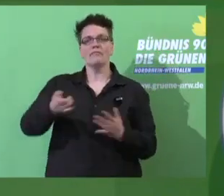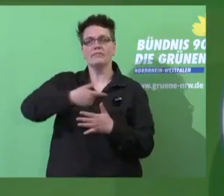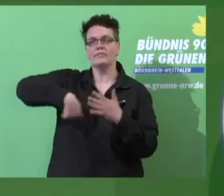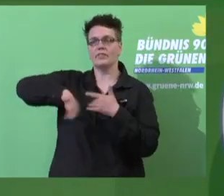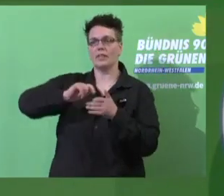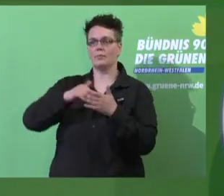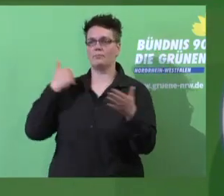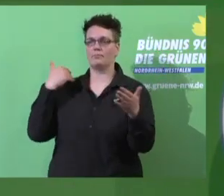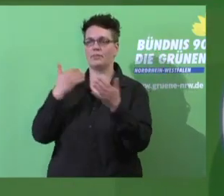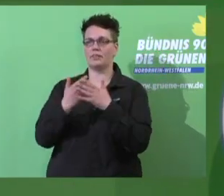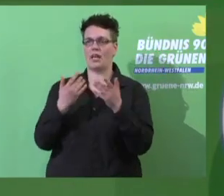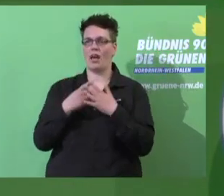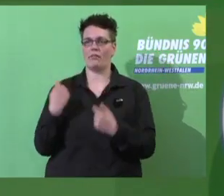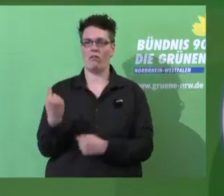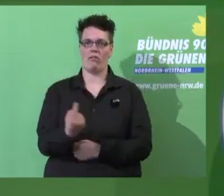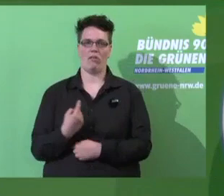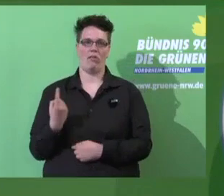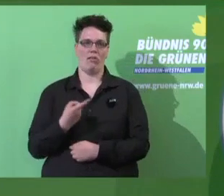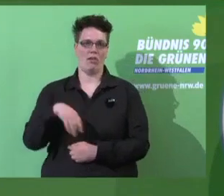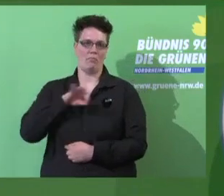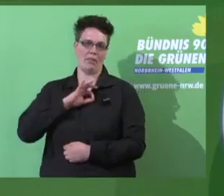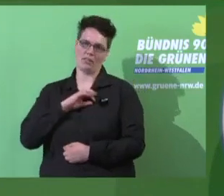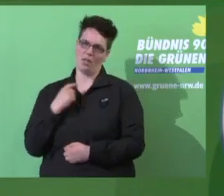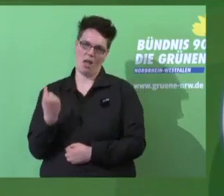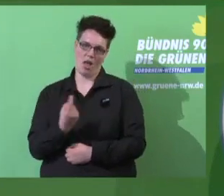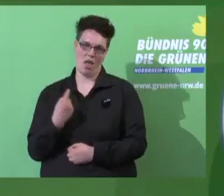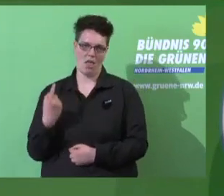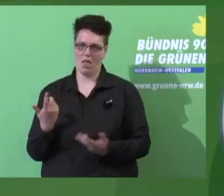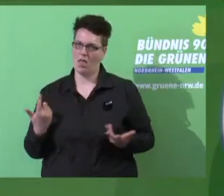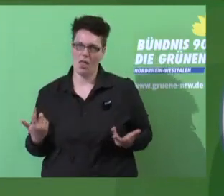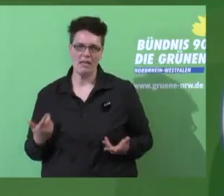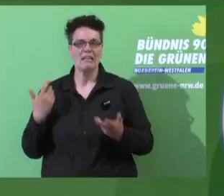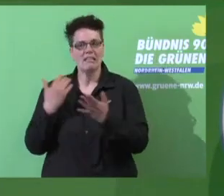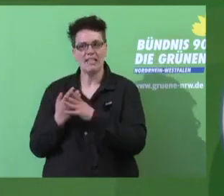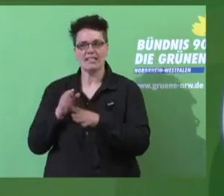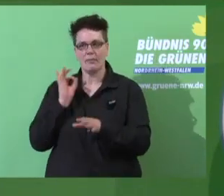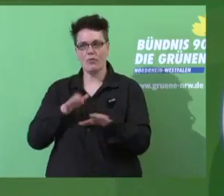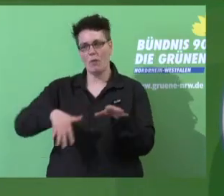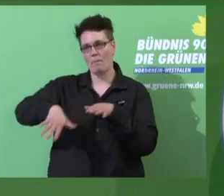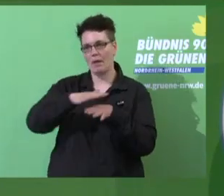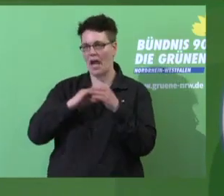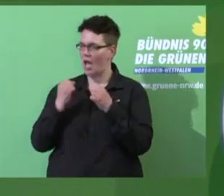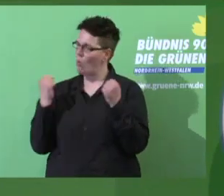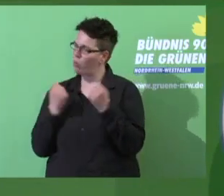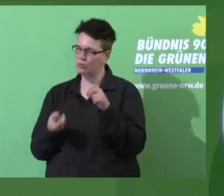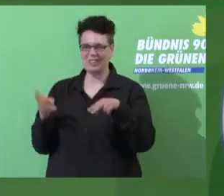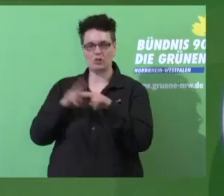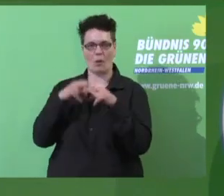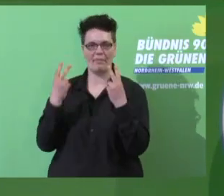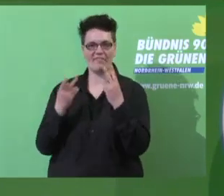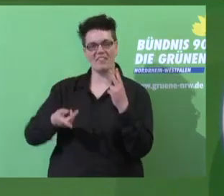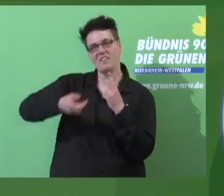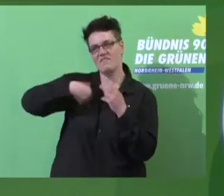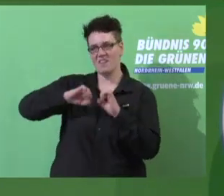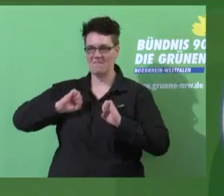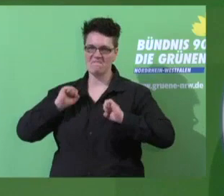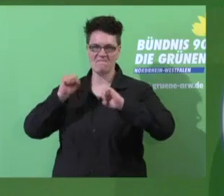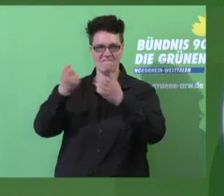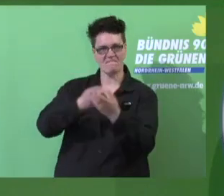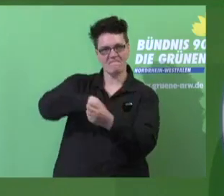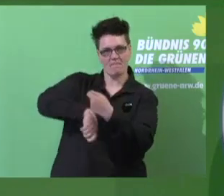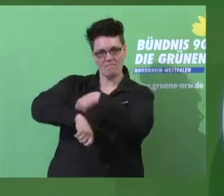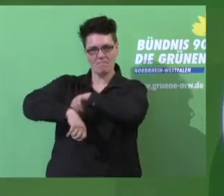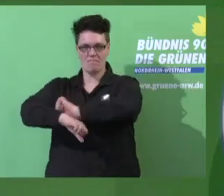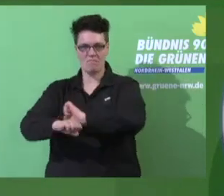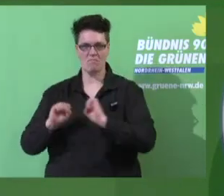gegen alle anderen stehen. Das ist ein Bereich, wo es ganz, ganz stark auf Grüne ankommt. Da gibt es eine ganz, ganz große Koalition, dass die Bahn vor allem